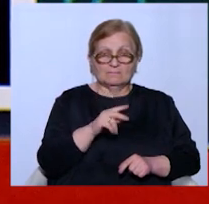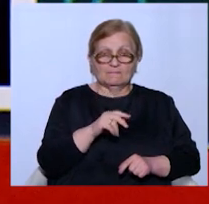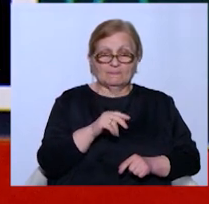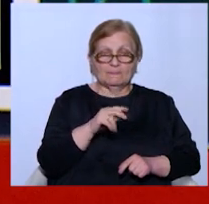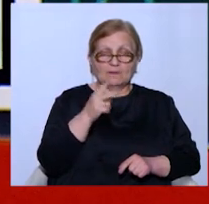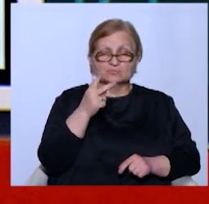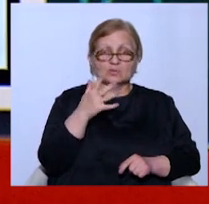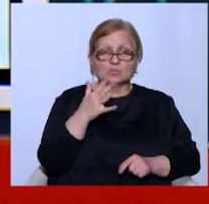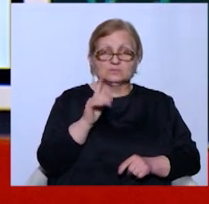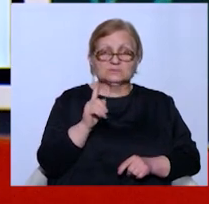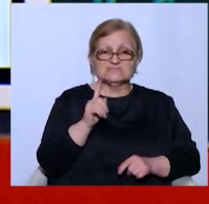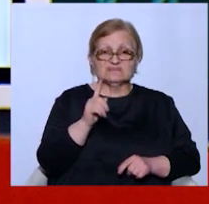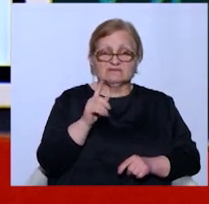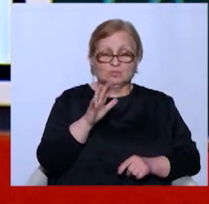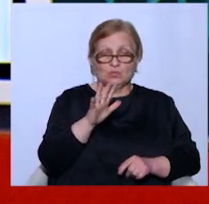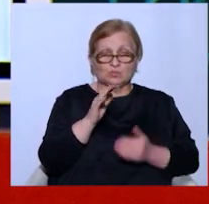რისი კვადრატია?